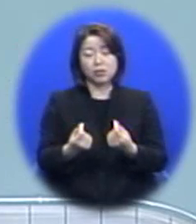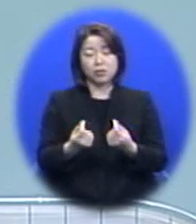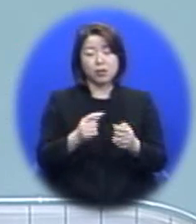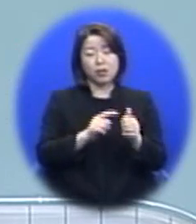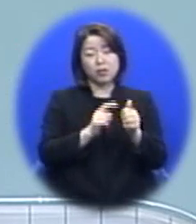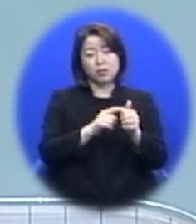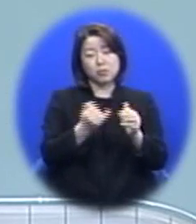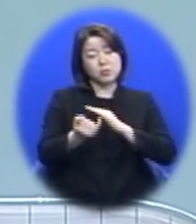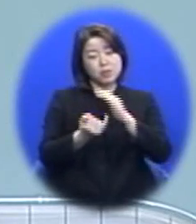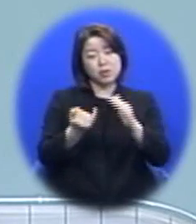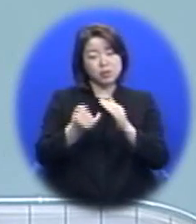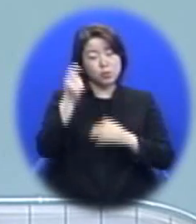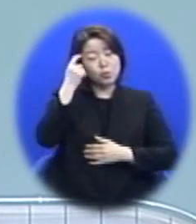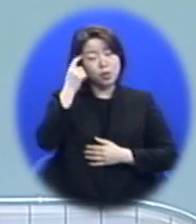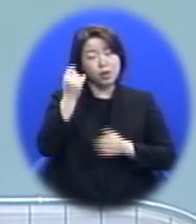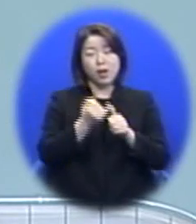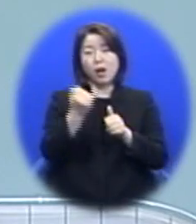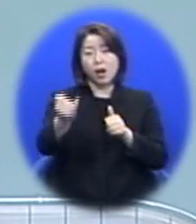그렇게 힘들어하지요?